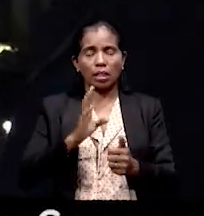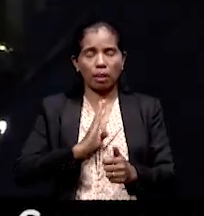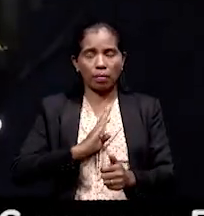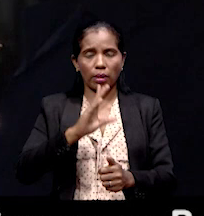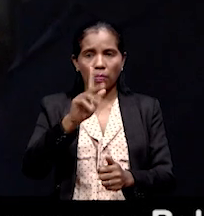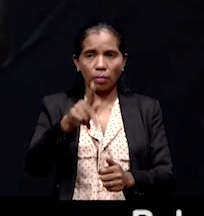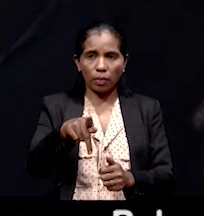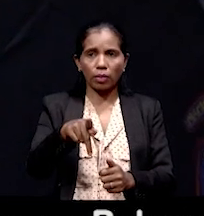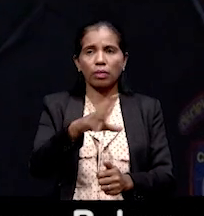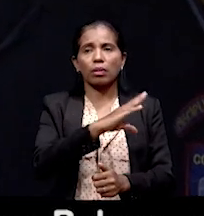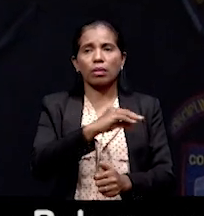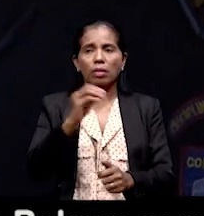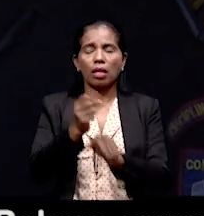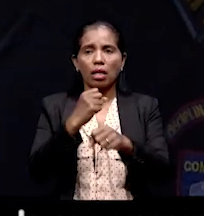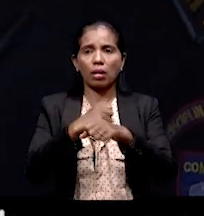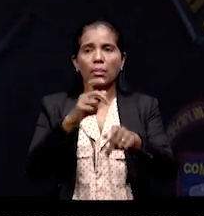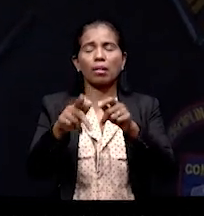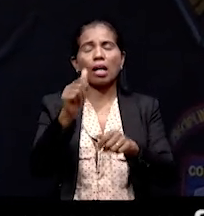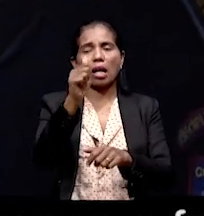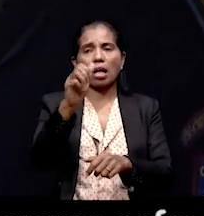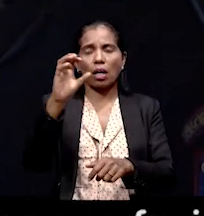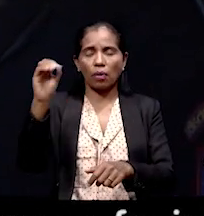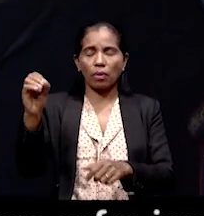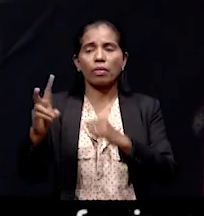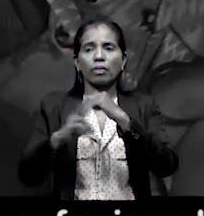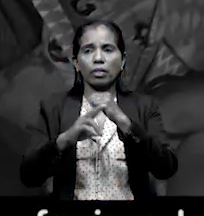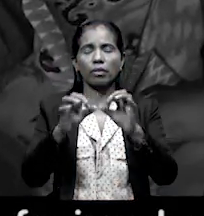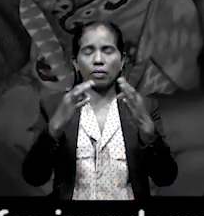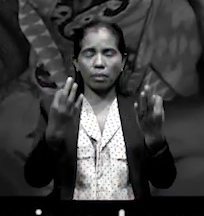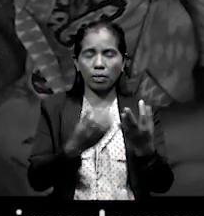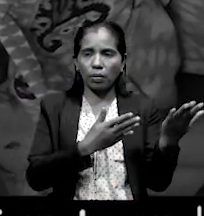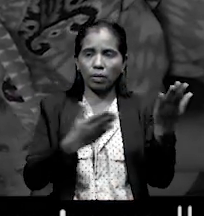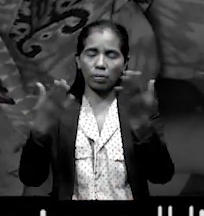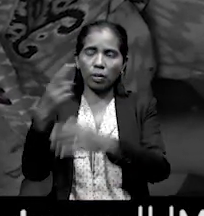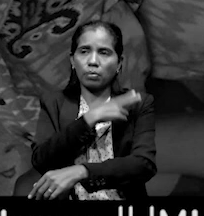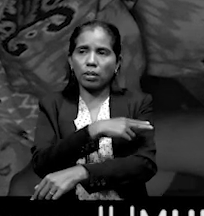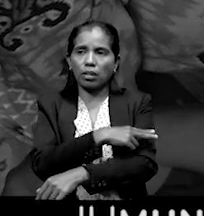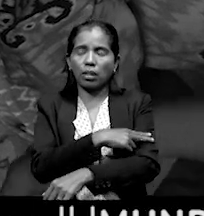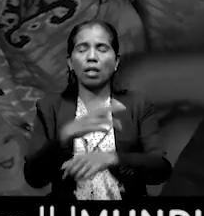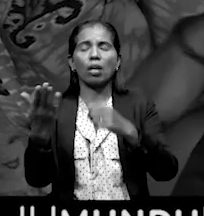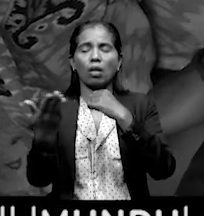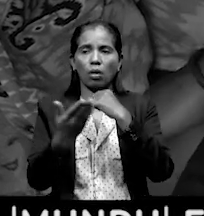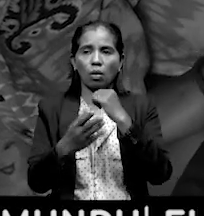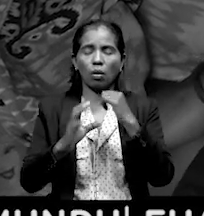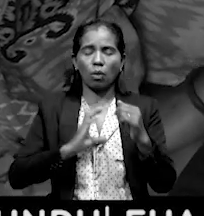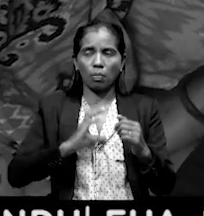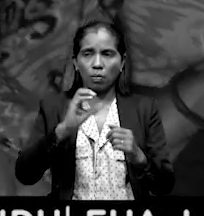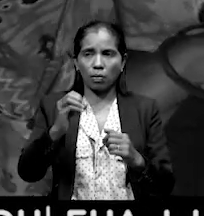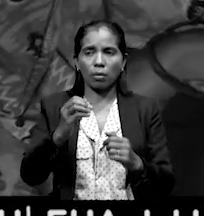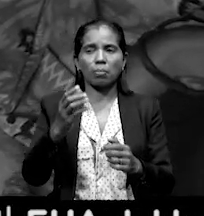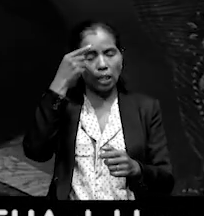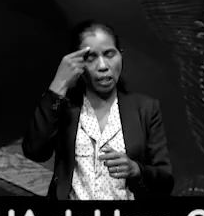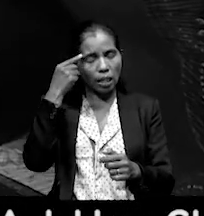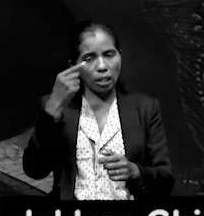envolve suspeito o inicial AO. Vítima família transporta para o centro de saúde Kumoro ho de halau tratamento bania kanek ho de